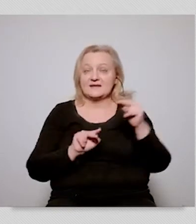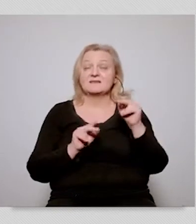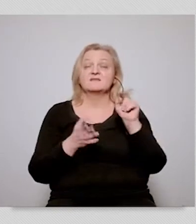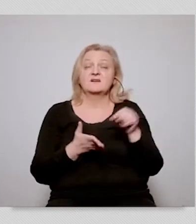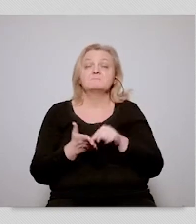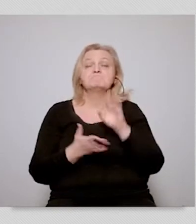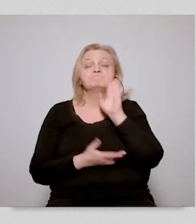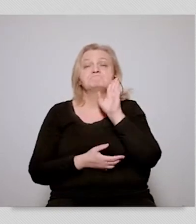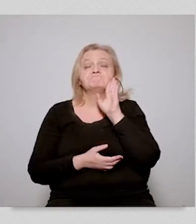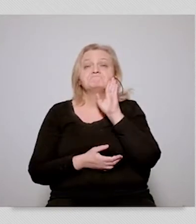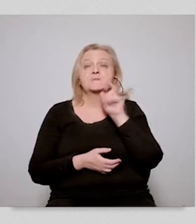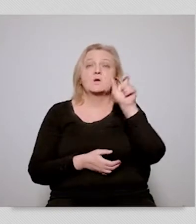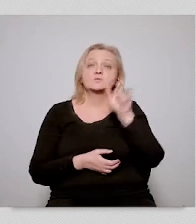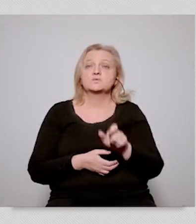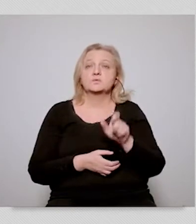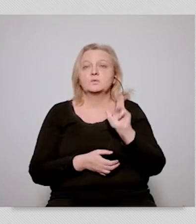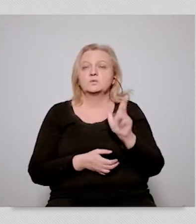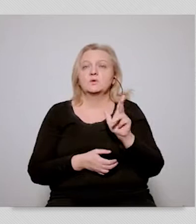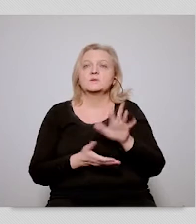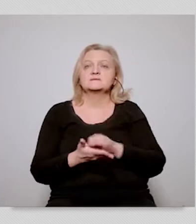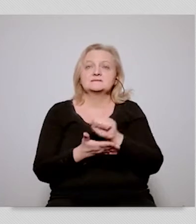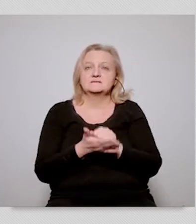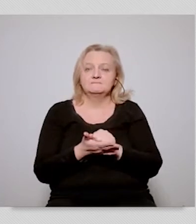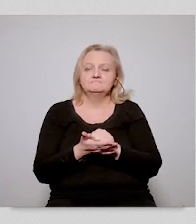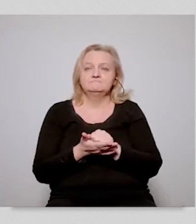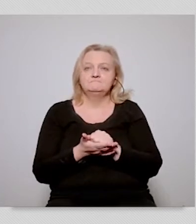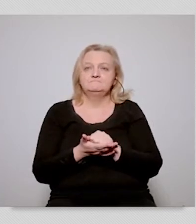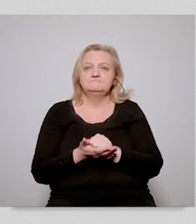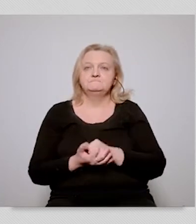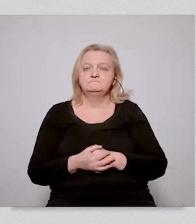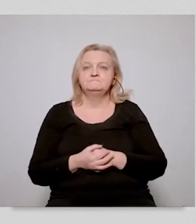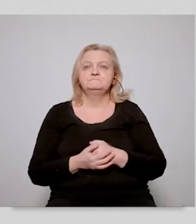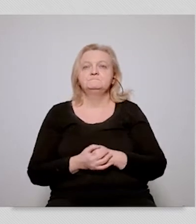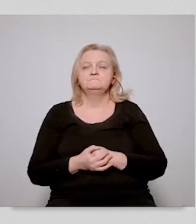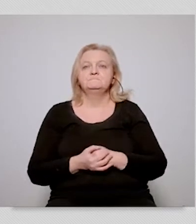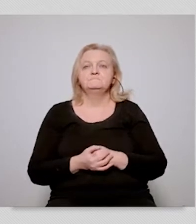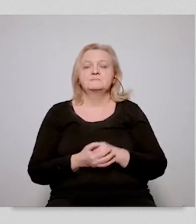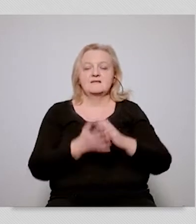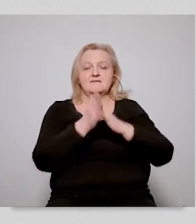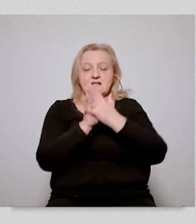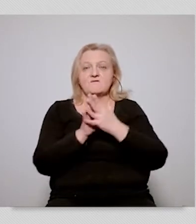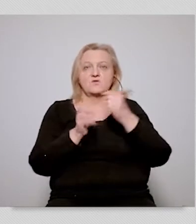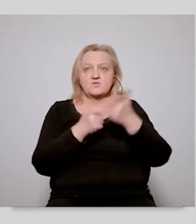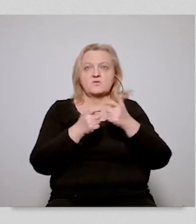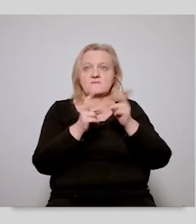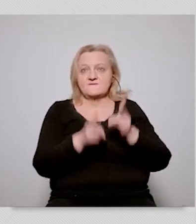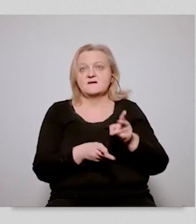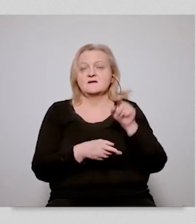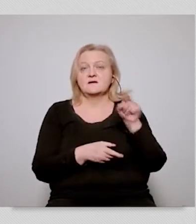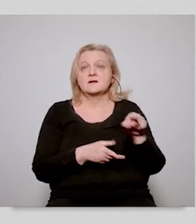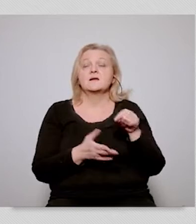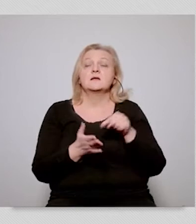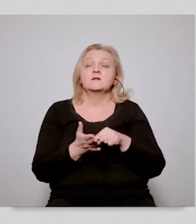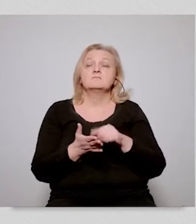perspektywy osoby zajmującej się samorobieniem samej transformacji. To znaczy transformacji nie